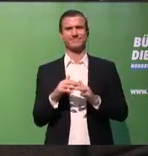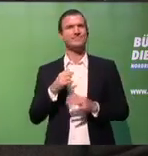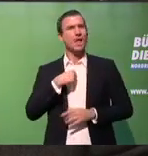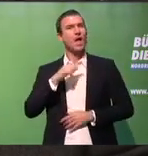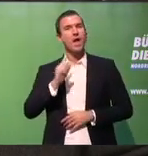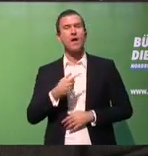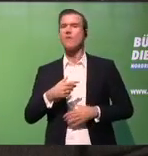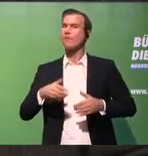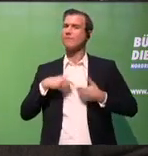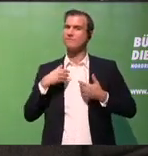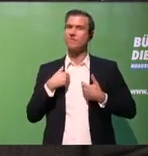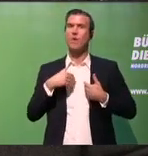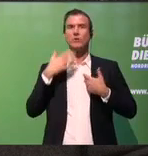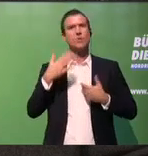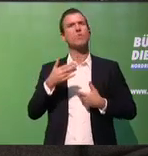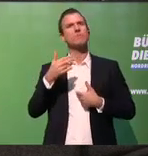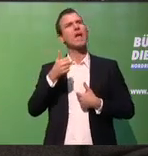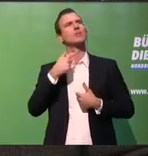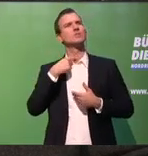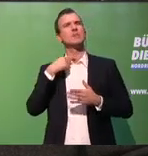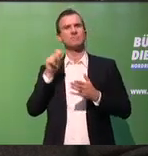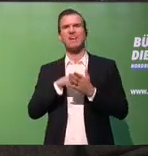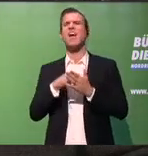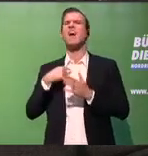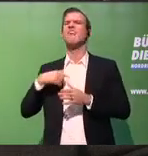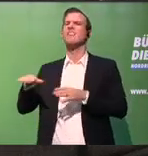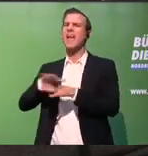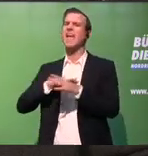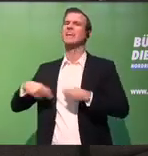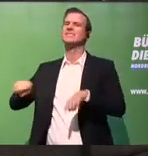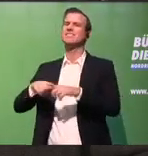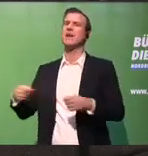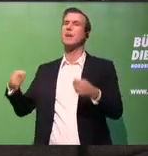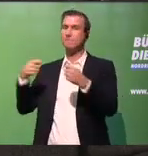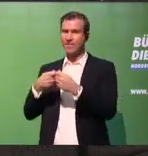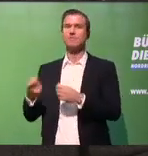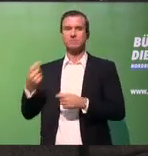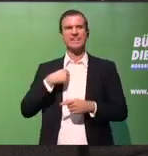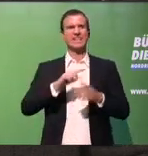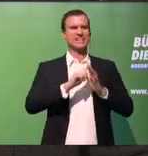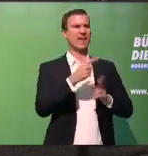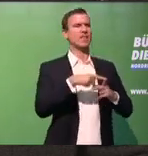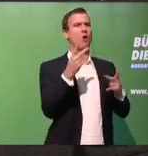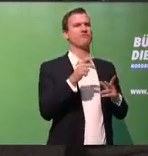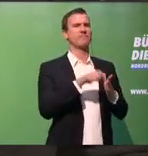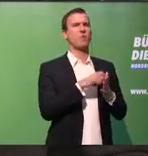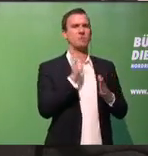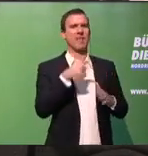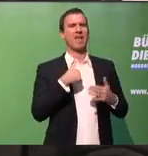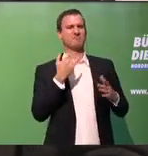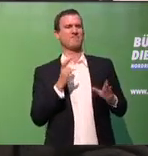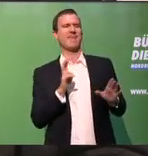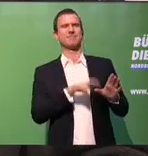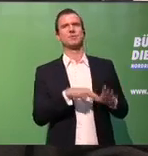mich auch, dass ich mit dem einstimmigen Votum meines Kreisverbandes mich hier um das zweite offene Votum bewerben darf.